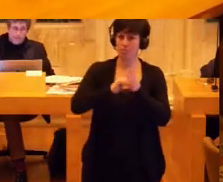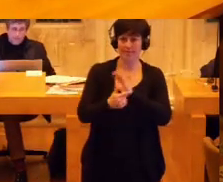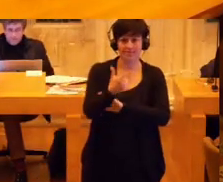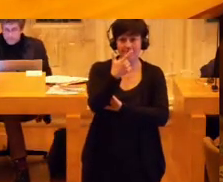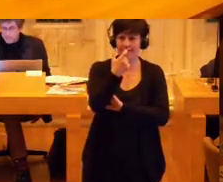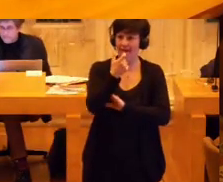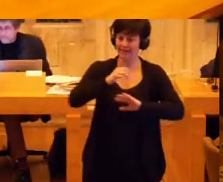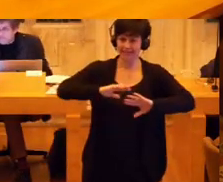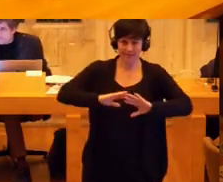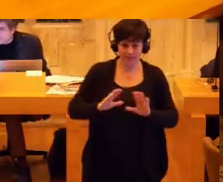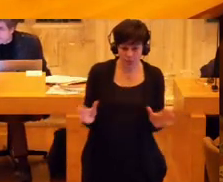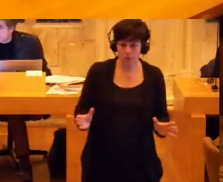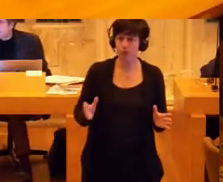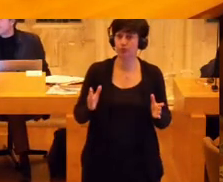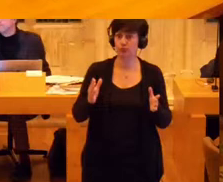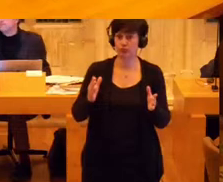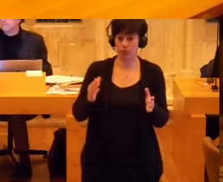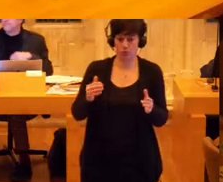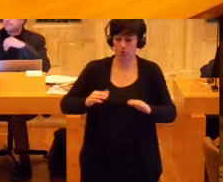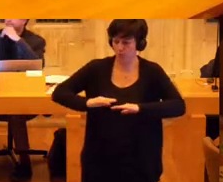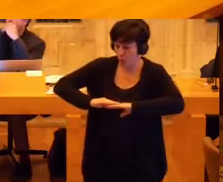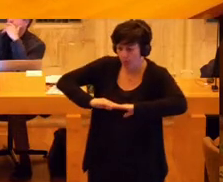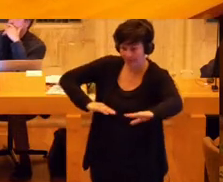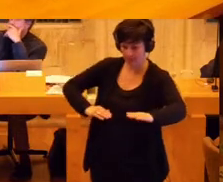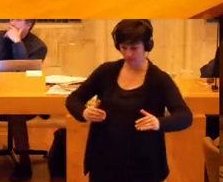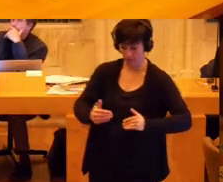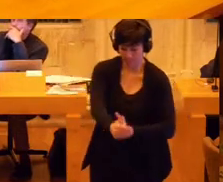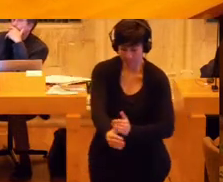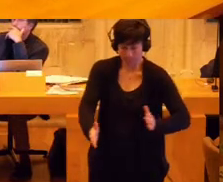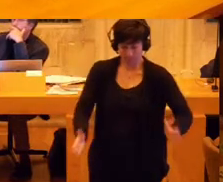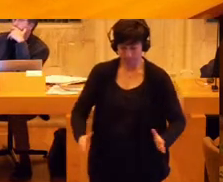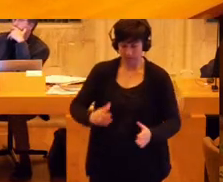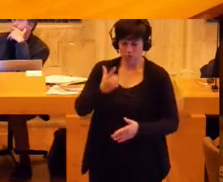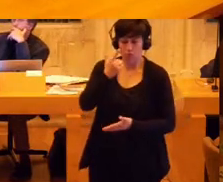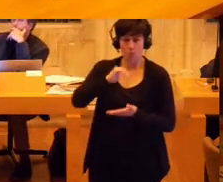sur les quais de gare notamment.